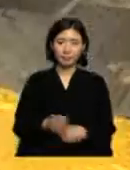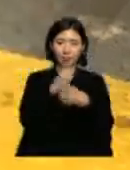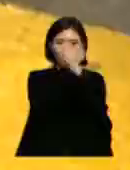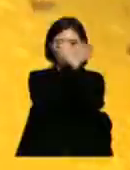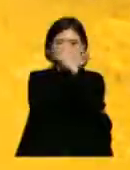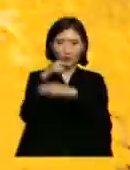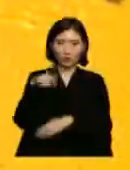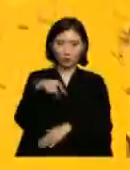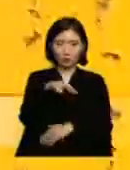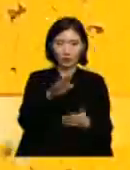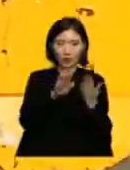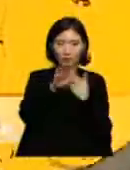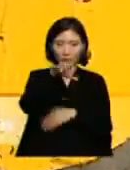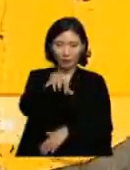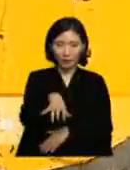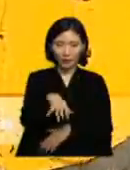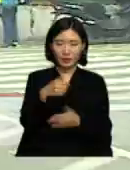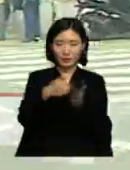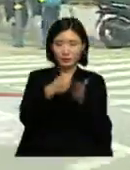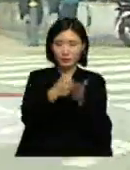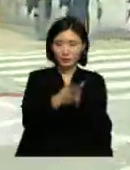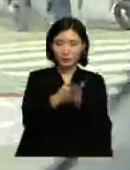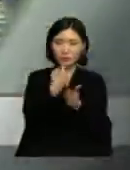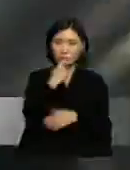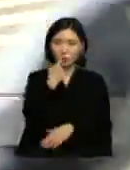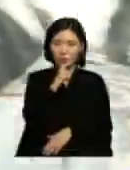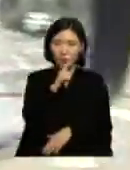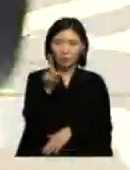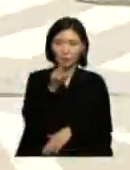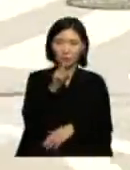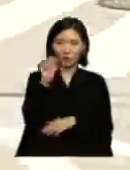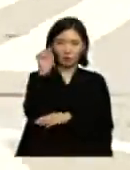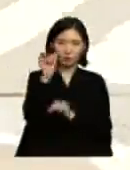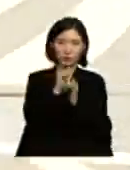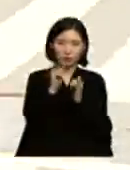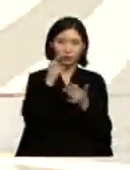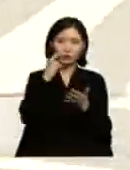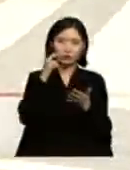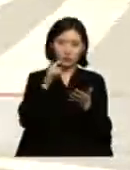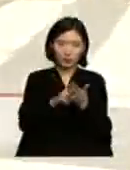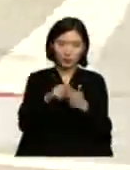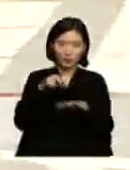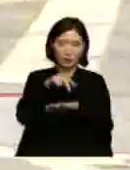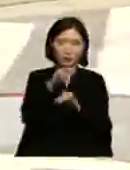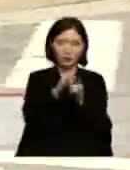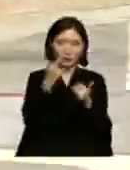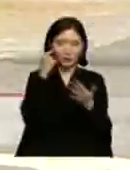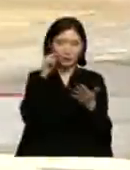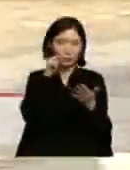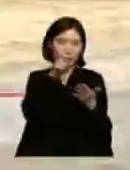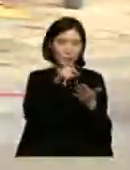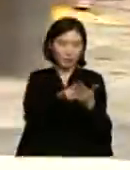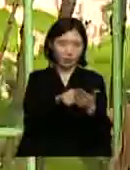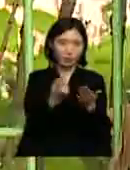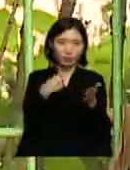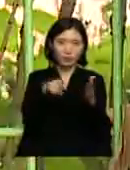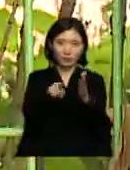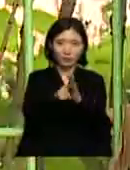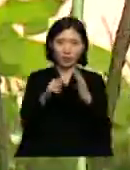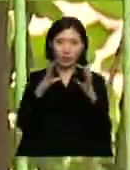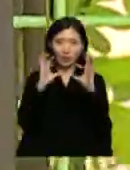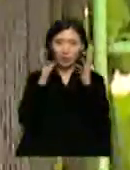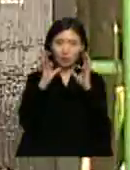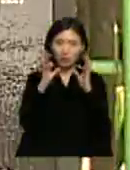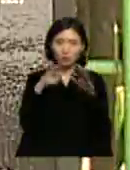횡단보도 앞에 그려진 옐로 카펫입니다. 운전자가 보다 쉽게 보행자를 인식할 수 있도록 돕기 위한 어린이